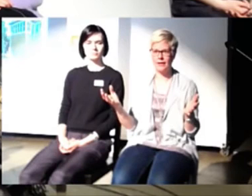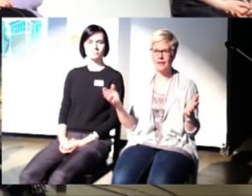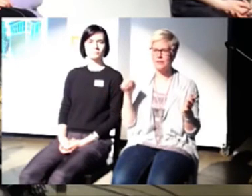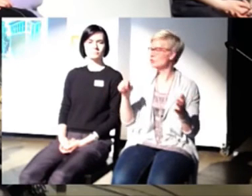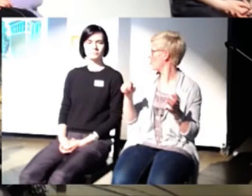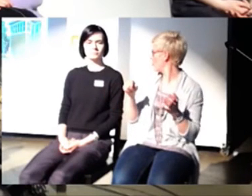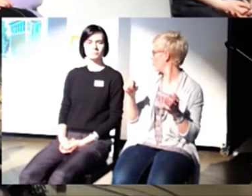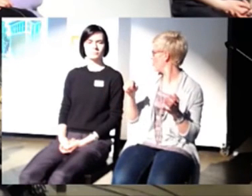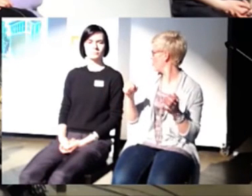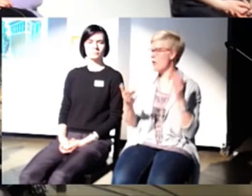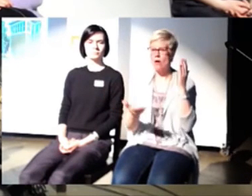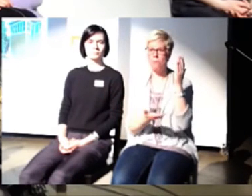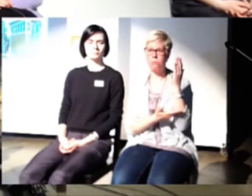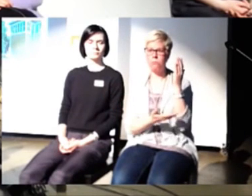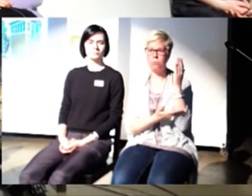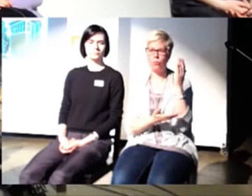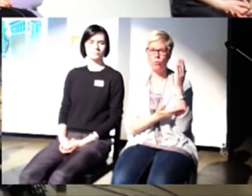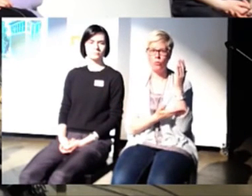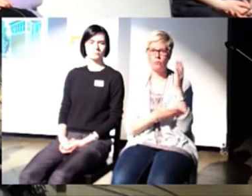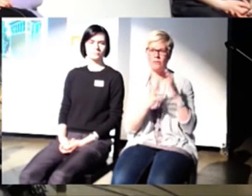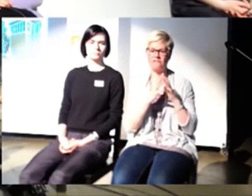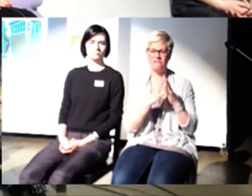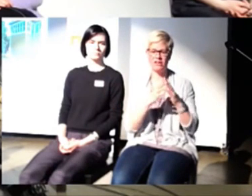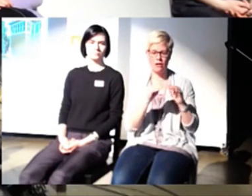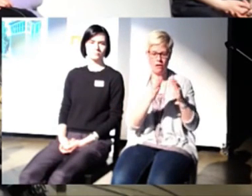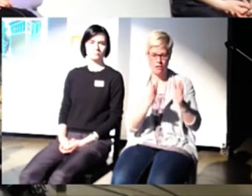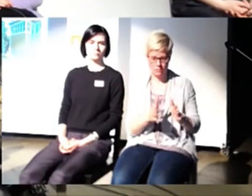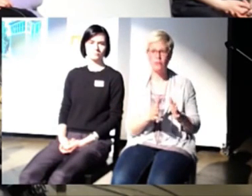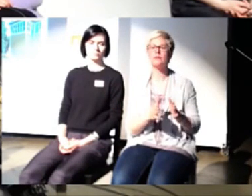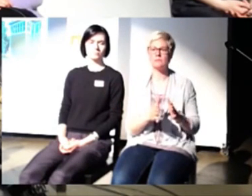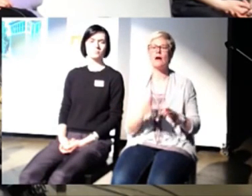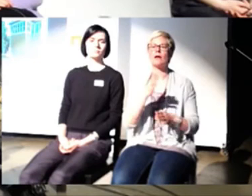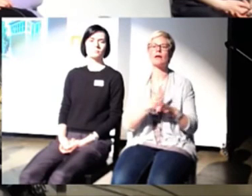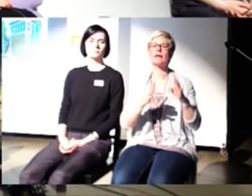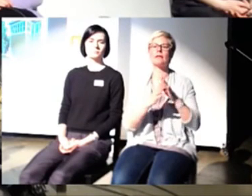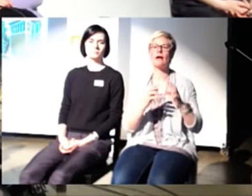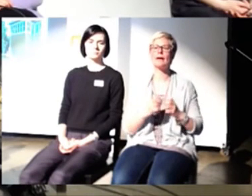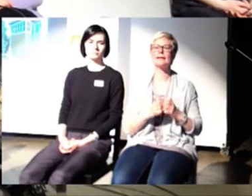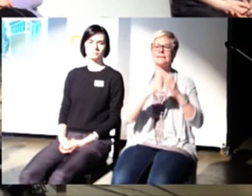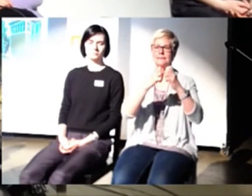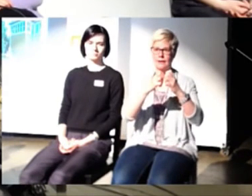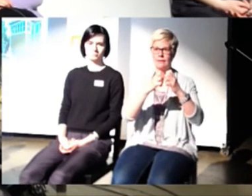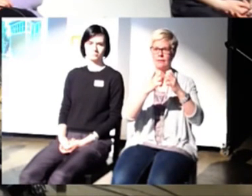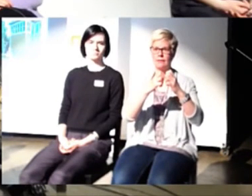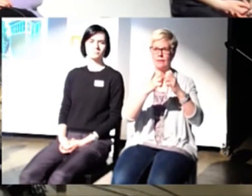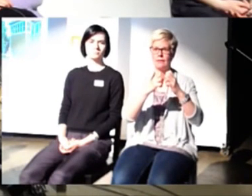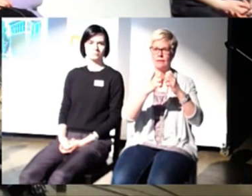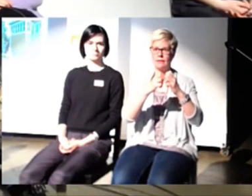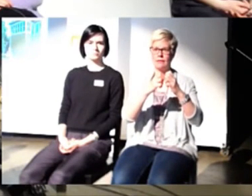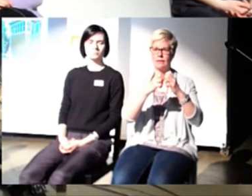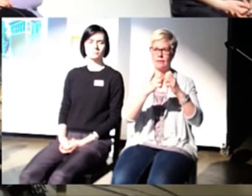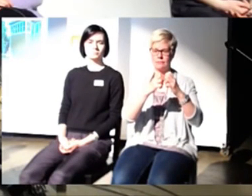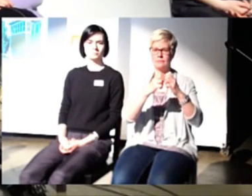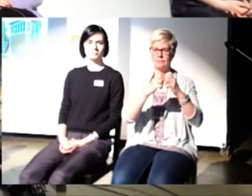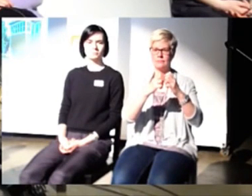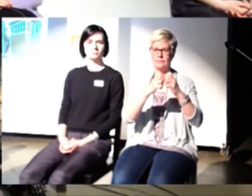puuvajan rakennetaan hissi, minkä kautta saataisiin mahdollisesti myöskin